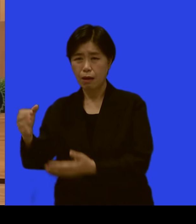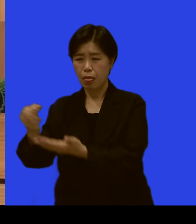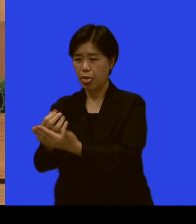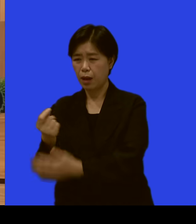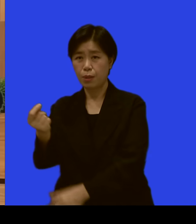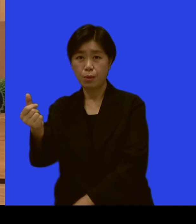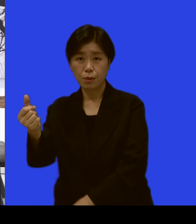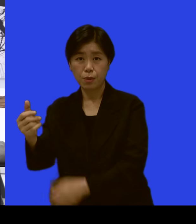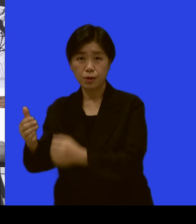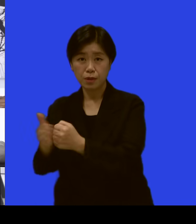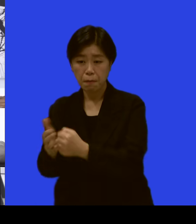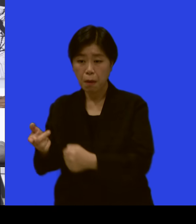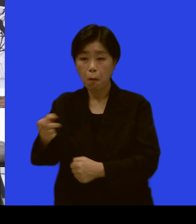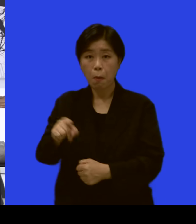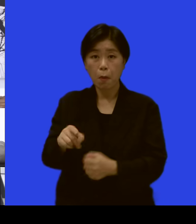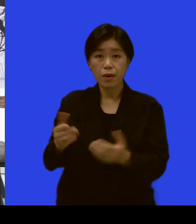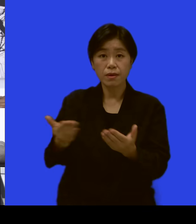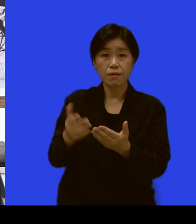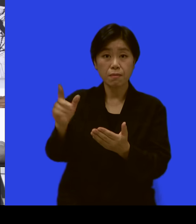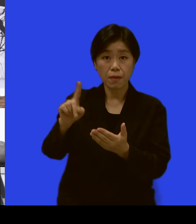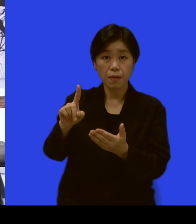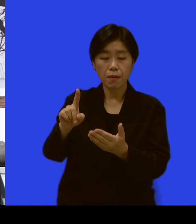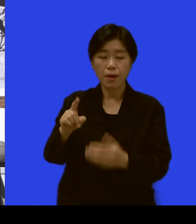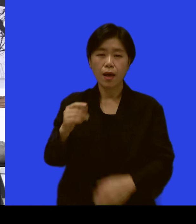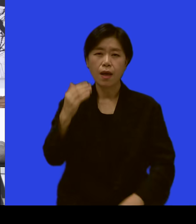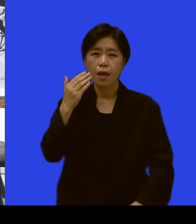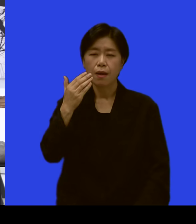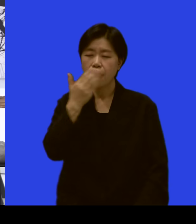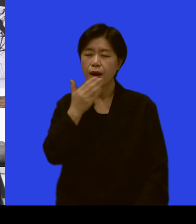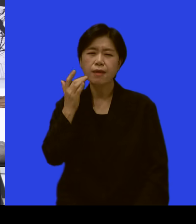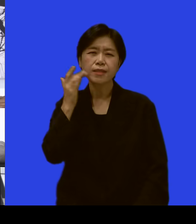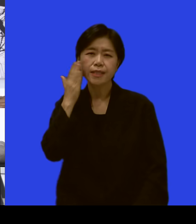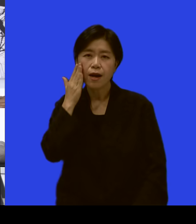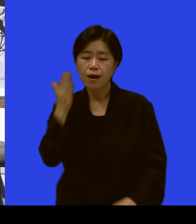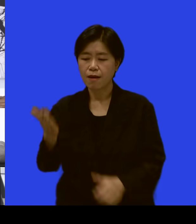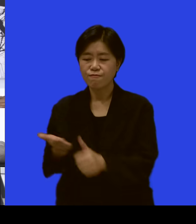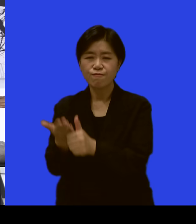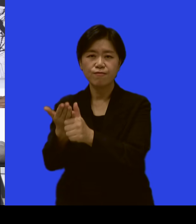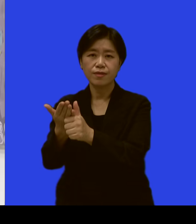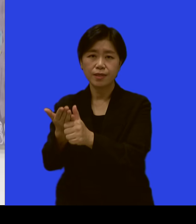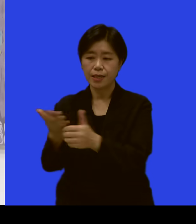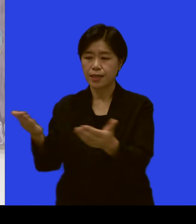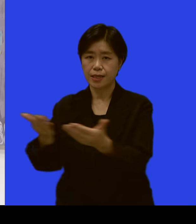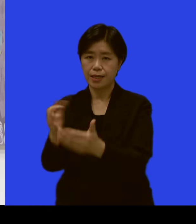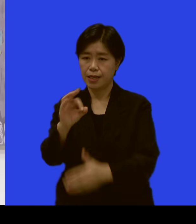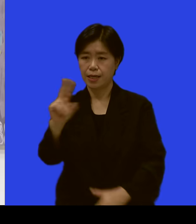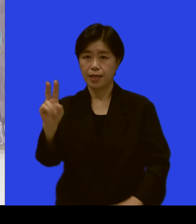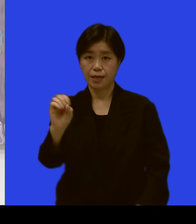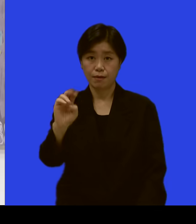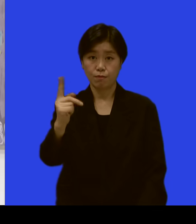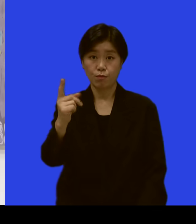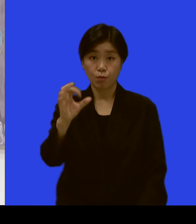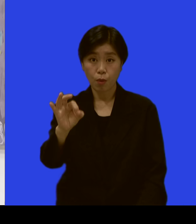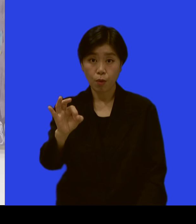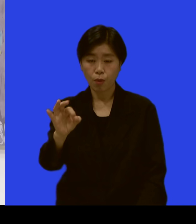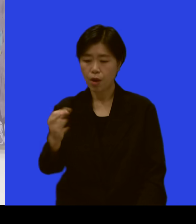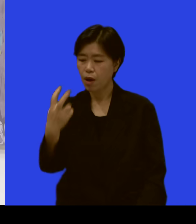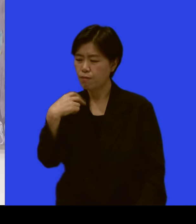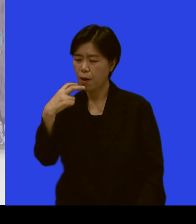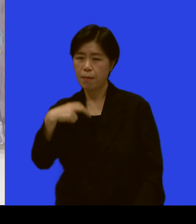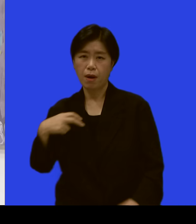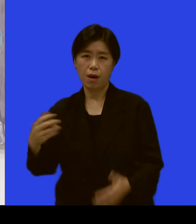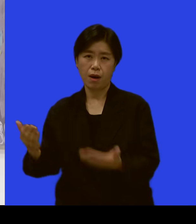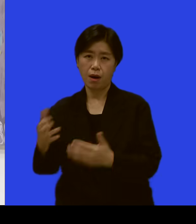밭에서 양봉하시면서 목회를 하셨는데 저는 그 모습을 보고 자랐잖아요. 네네. 저한테 있어서 목회자로서, 그러니까